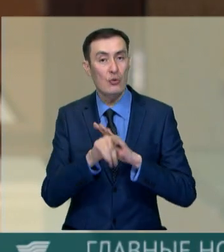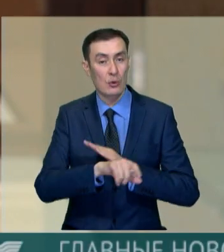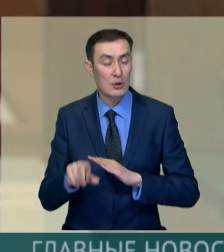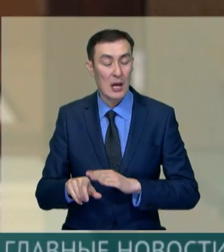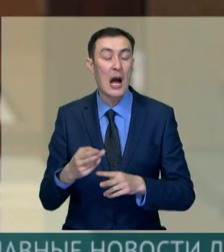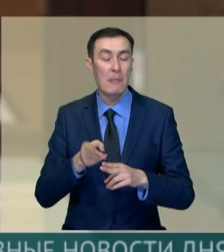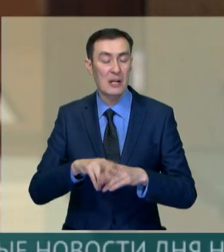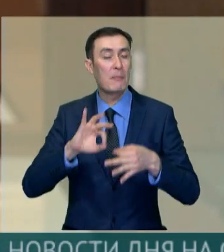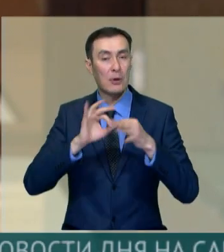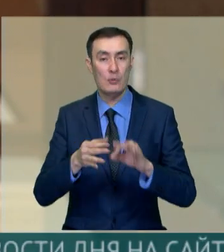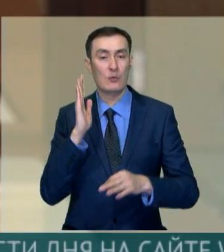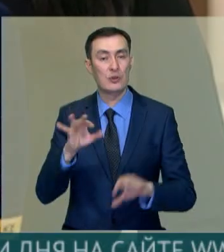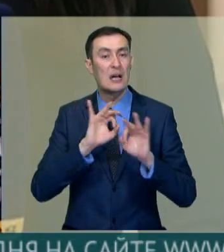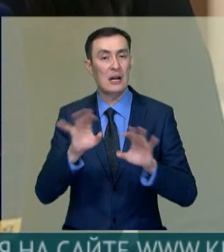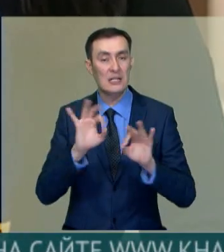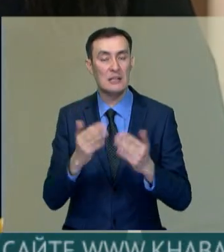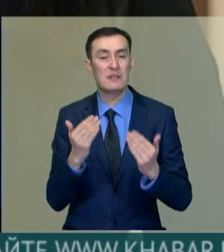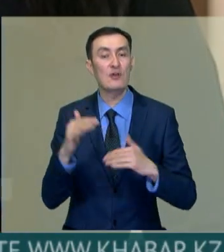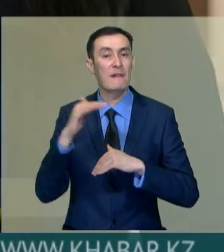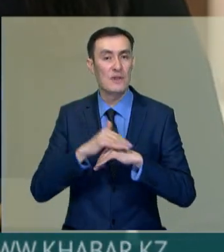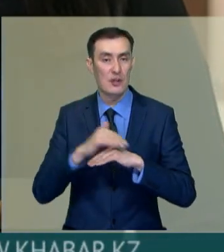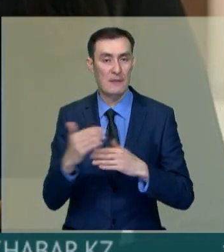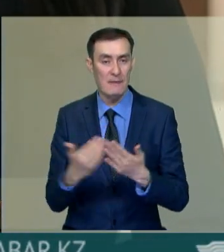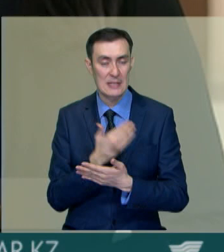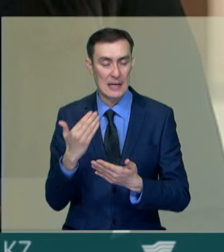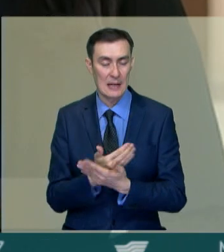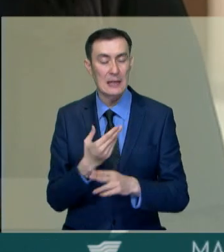расскажу вечером в итогах дня. Жанна, вам слово.